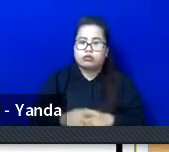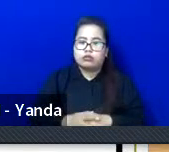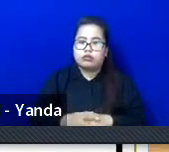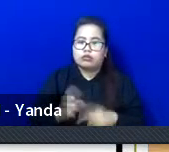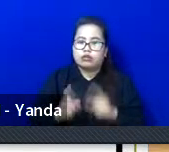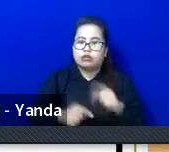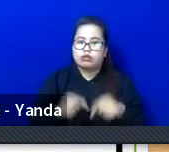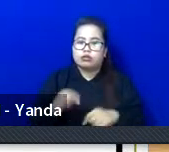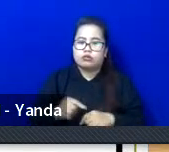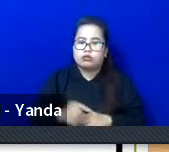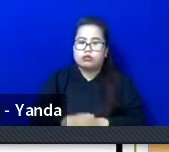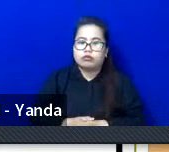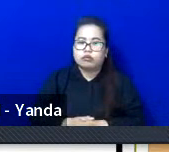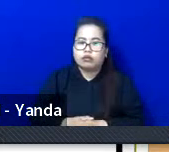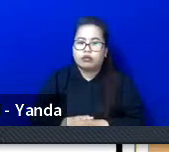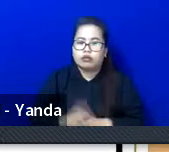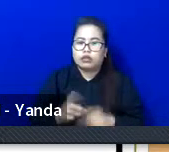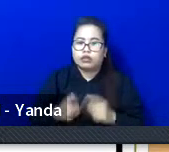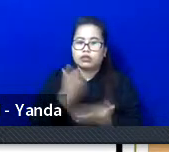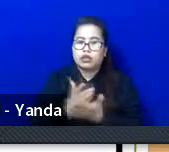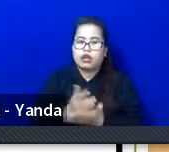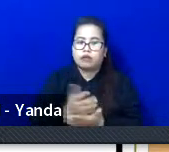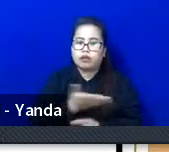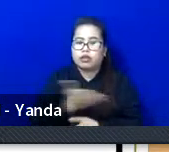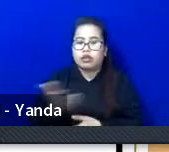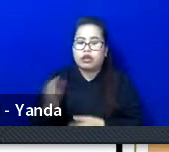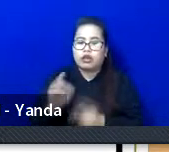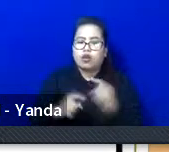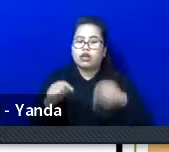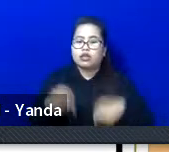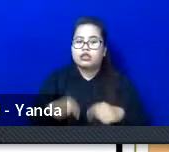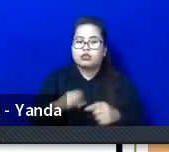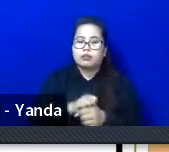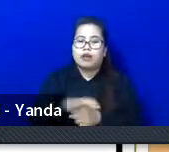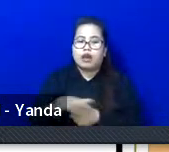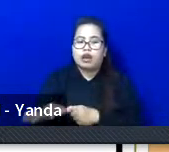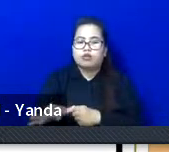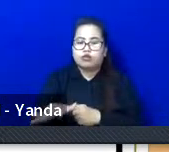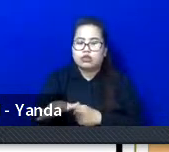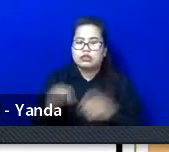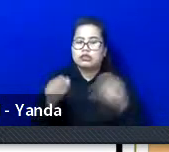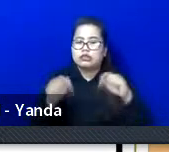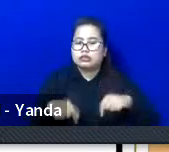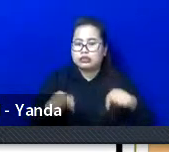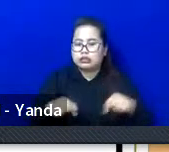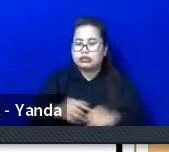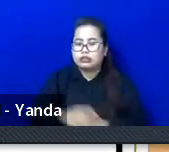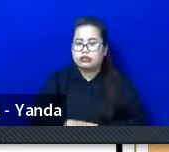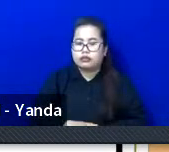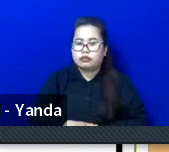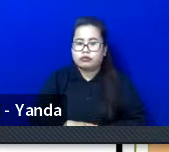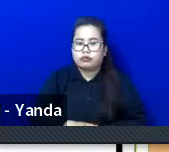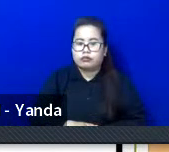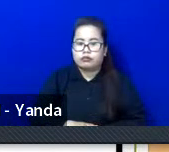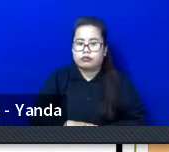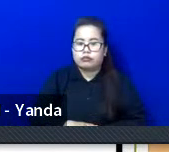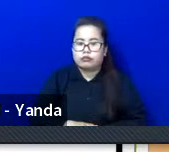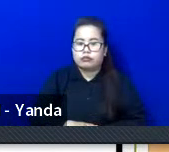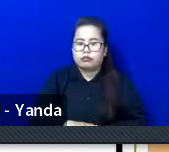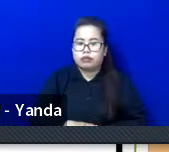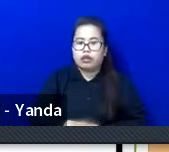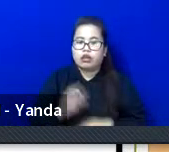mereka itu juga akan mempengaruhi ke sini, ya. Ketika mereka